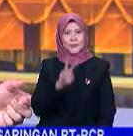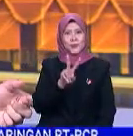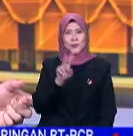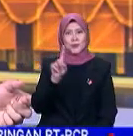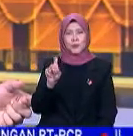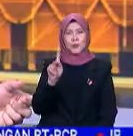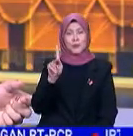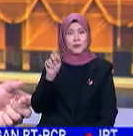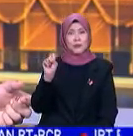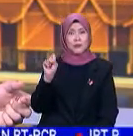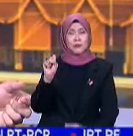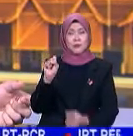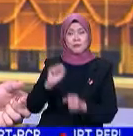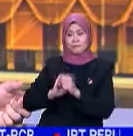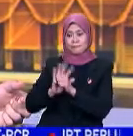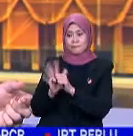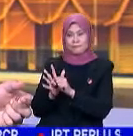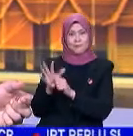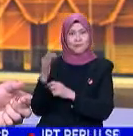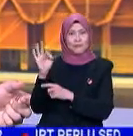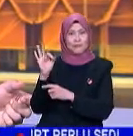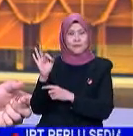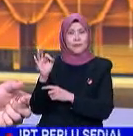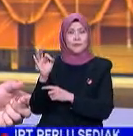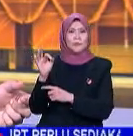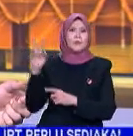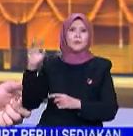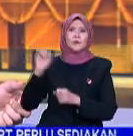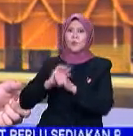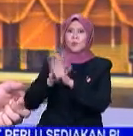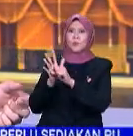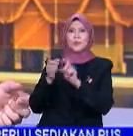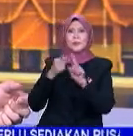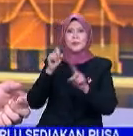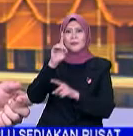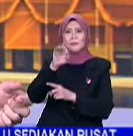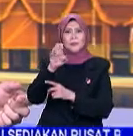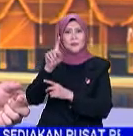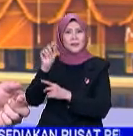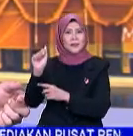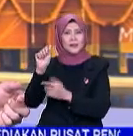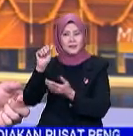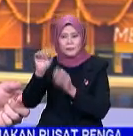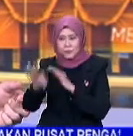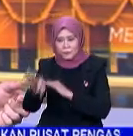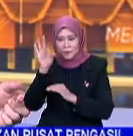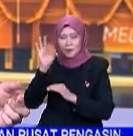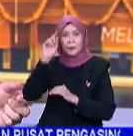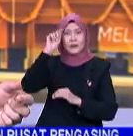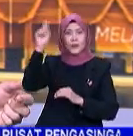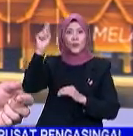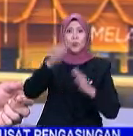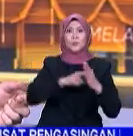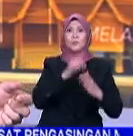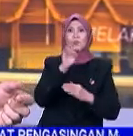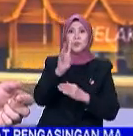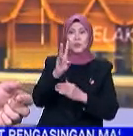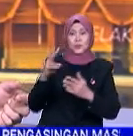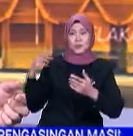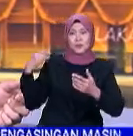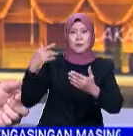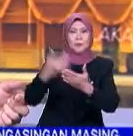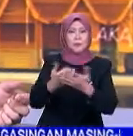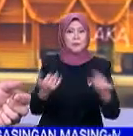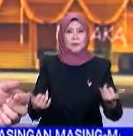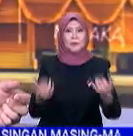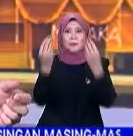21 kes jangkitan COVID-19 membabitkan varian Delta dan Beta dikesan di Terengganu pada Julai sehingga hari ini. Daripada